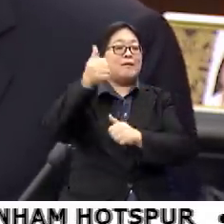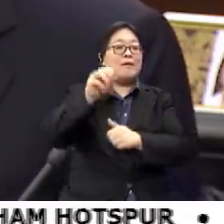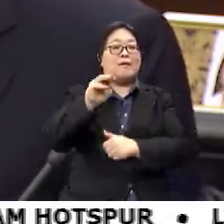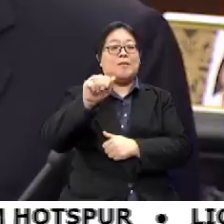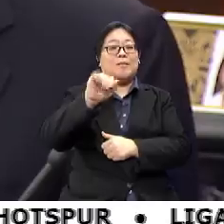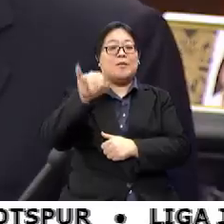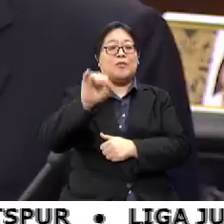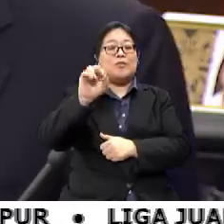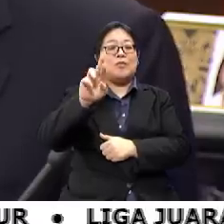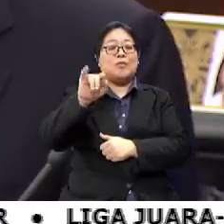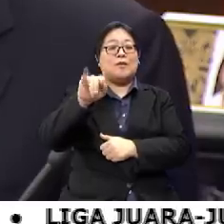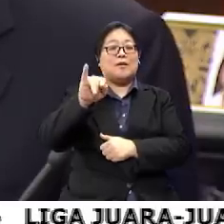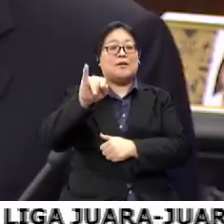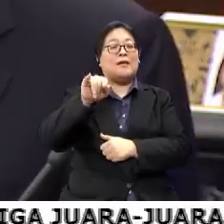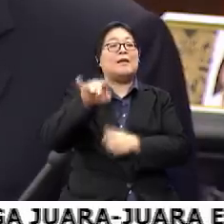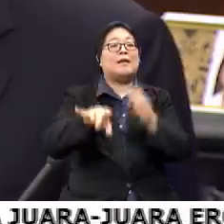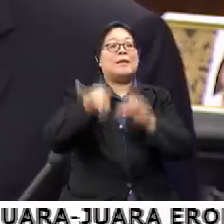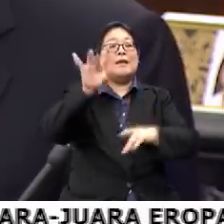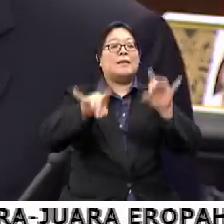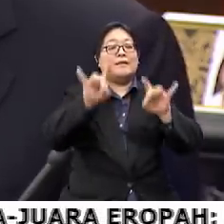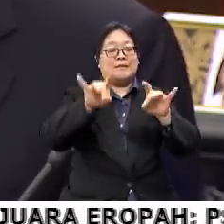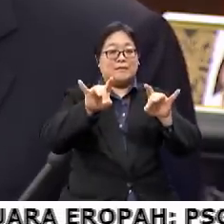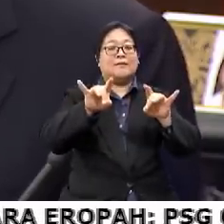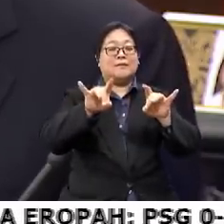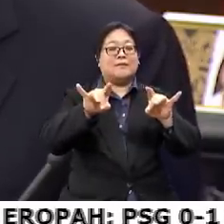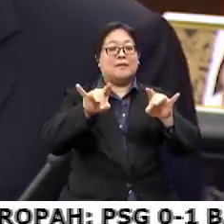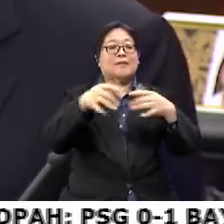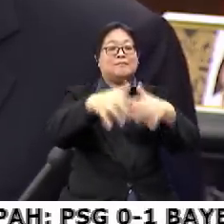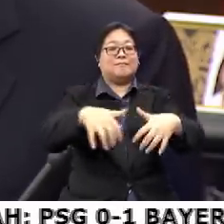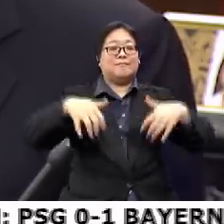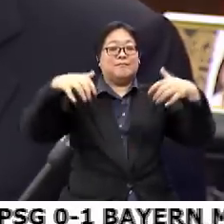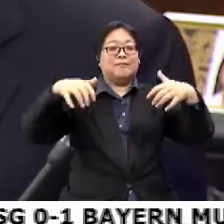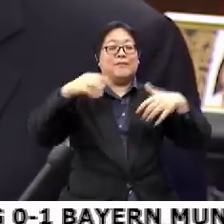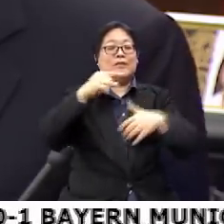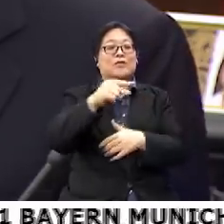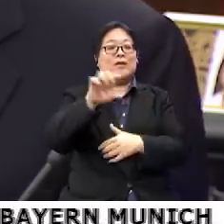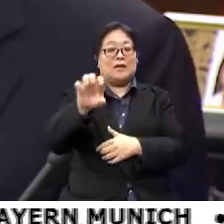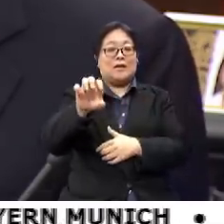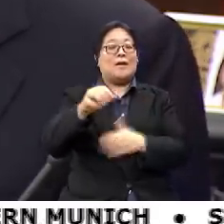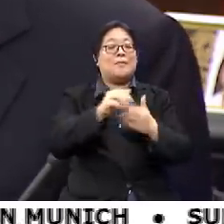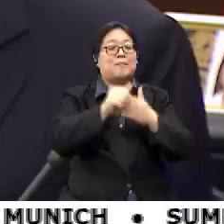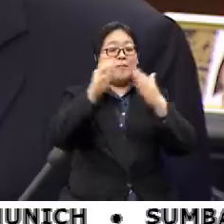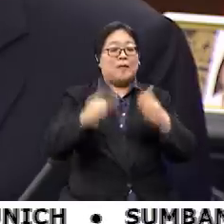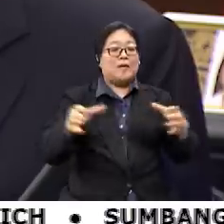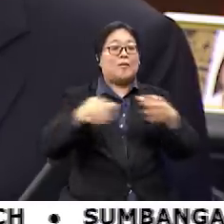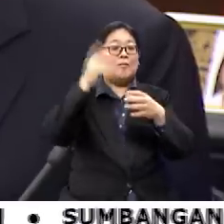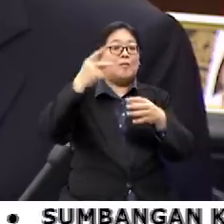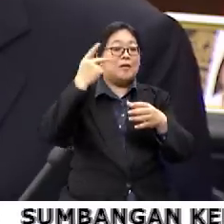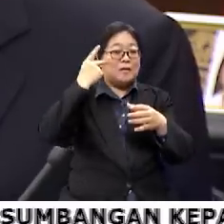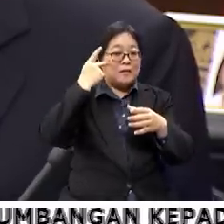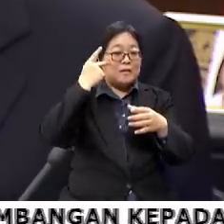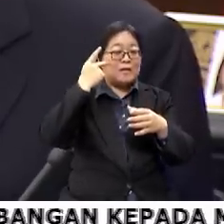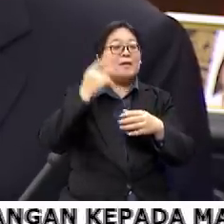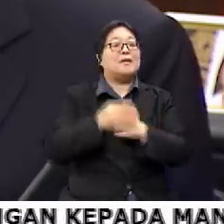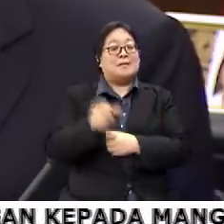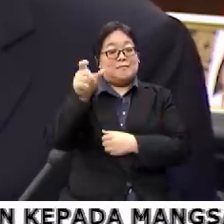majority of the elected seats of the Legislative Assembly in the general elections, the leader of such political party who